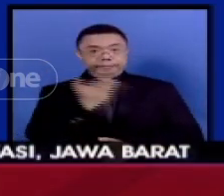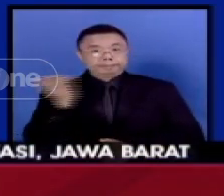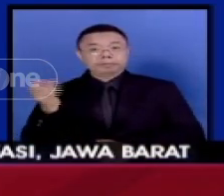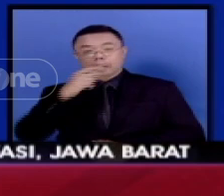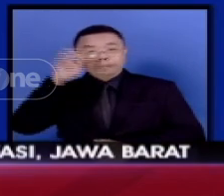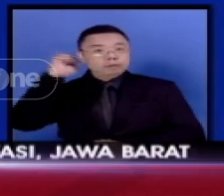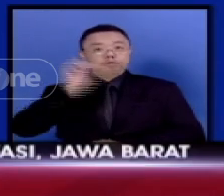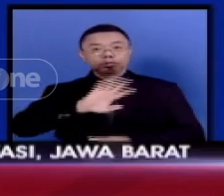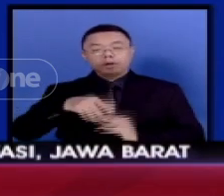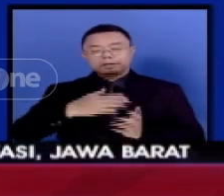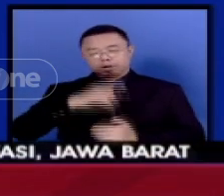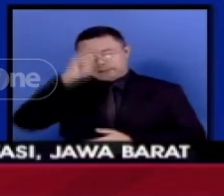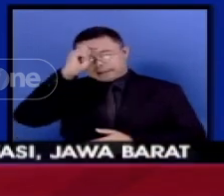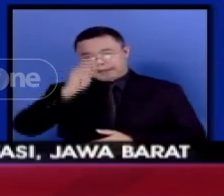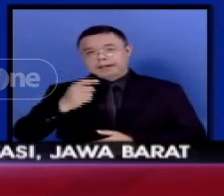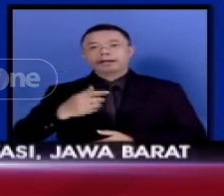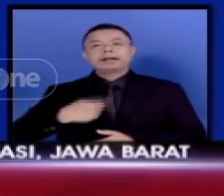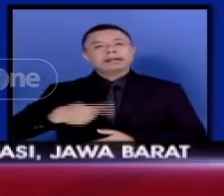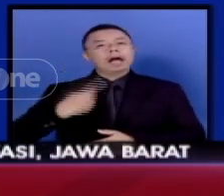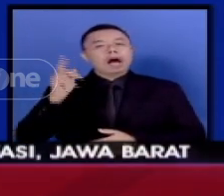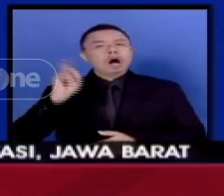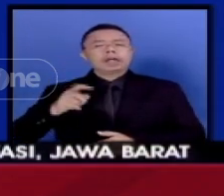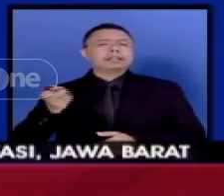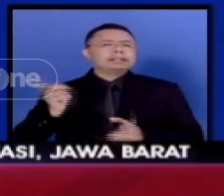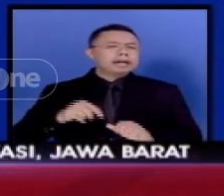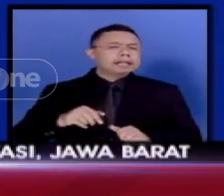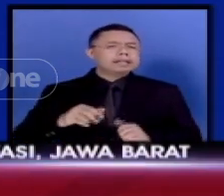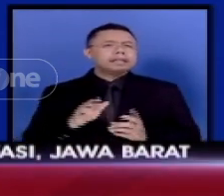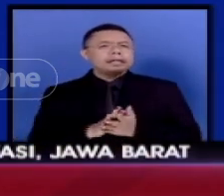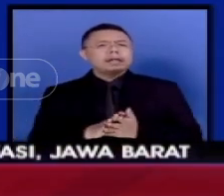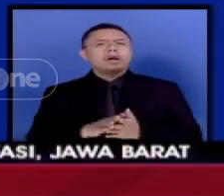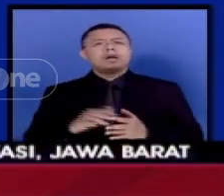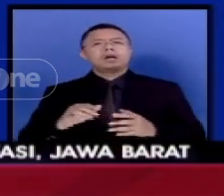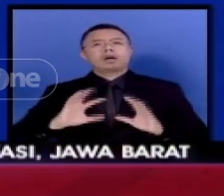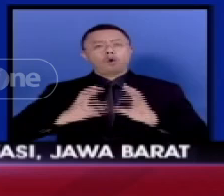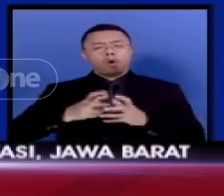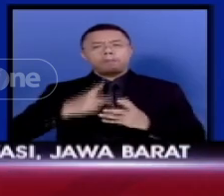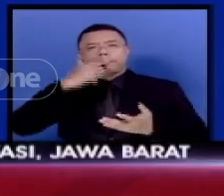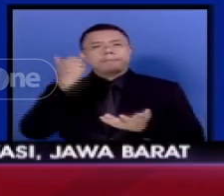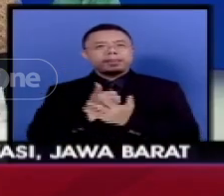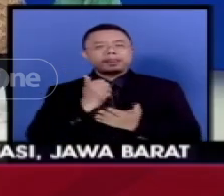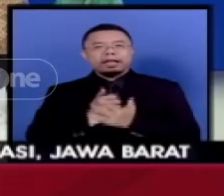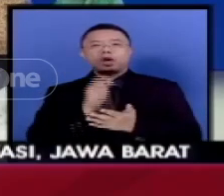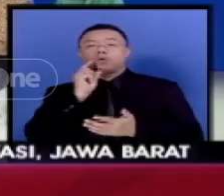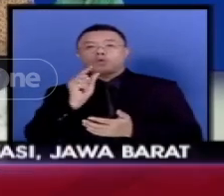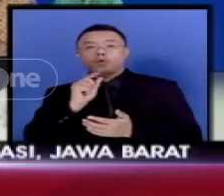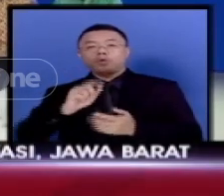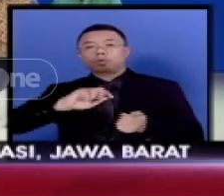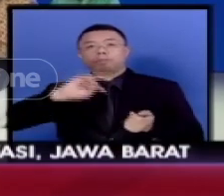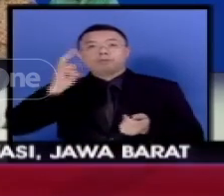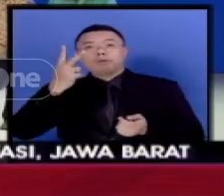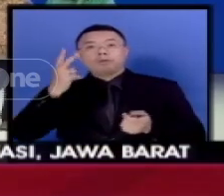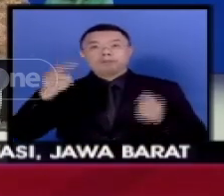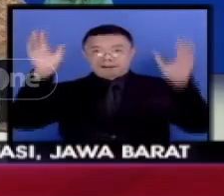jalur mati Ayo kita harus menjadi pemain penting dalam global supply Chains di